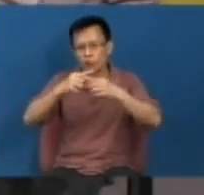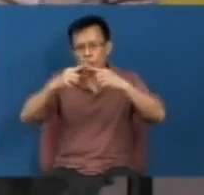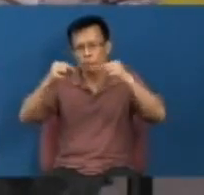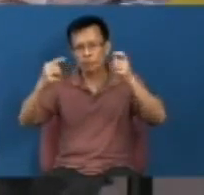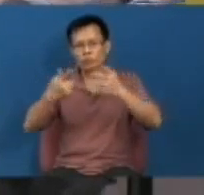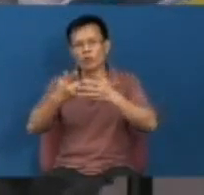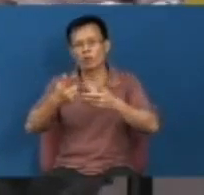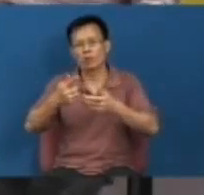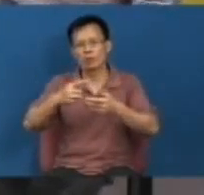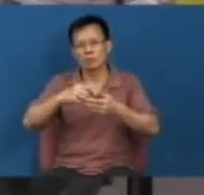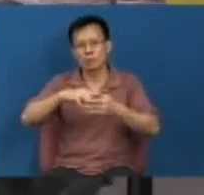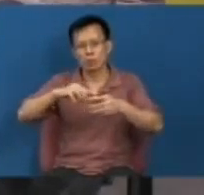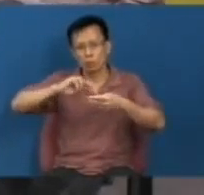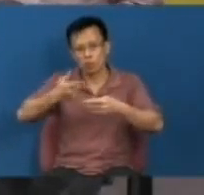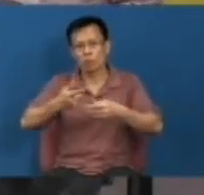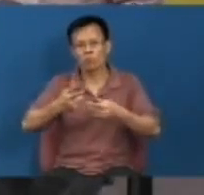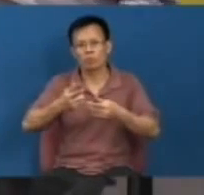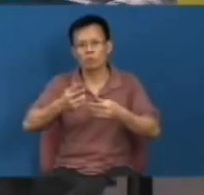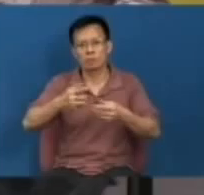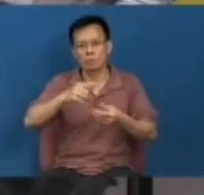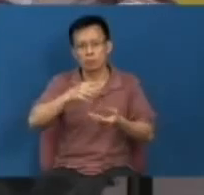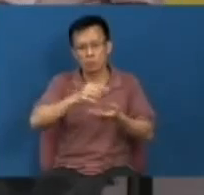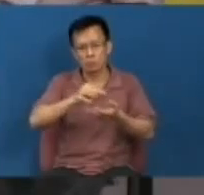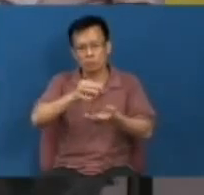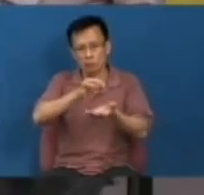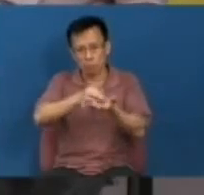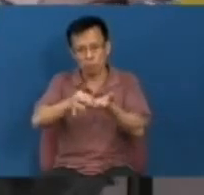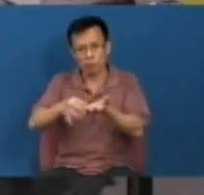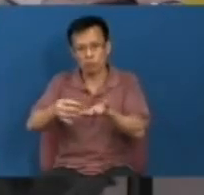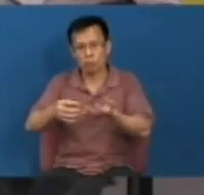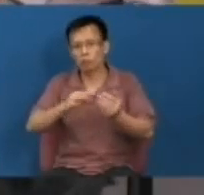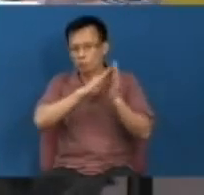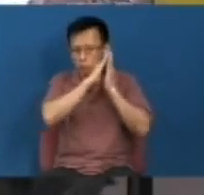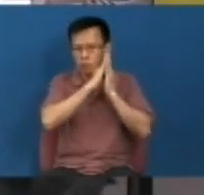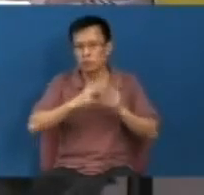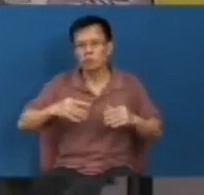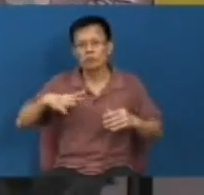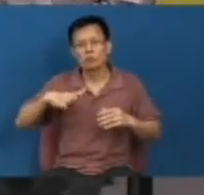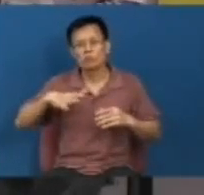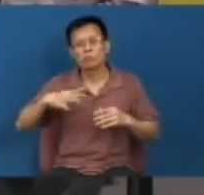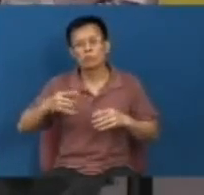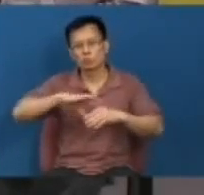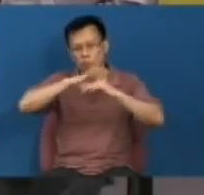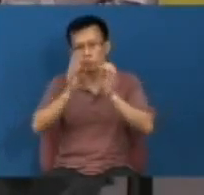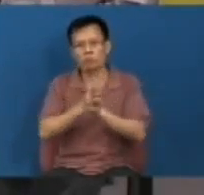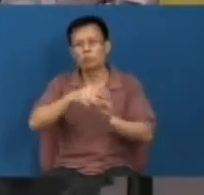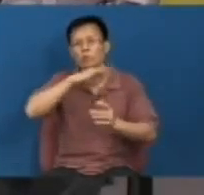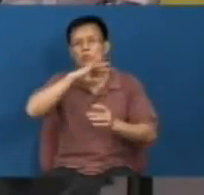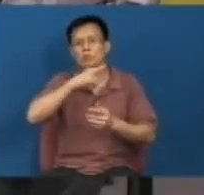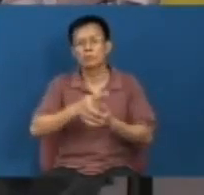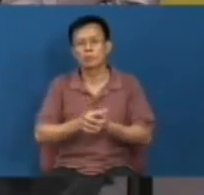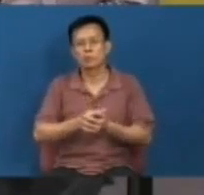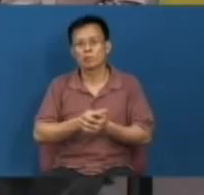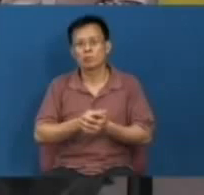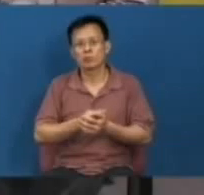境啊，啊點樣嚟到我哋嗰個係地方人住得舒服啲啊，冚唪都唔係嘅。 都可以話冚唪唥都唔係嘅。